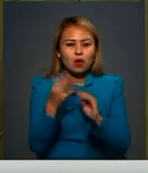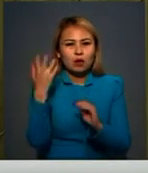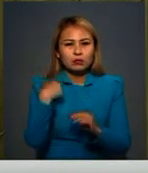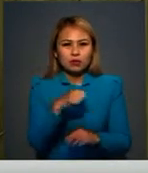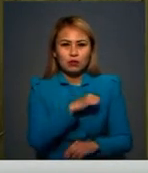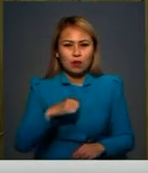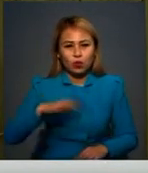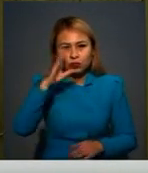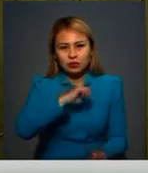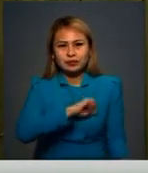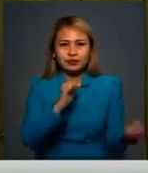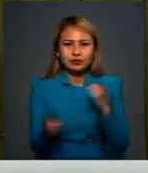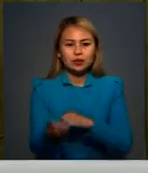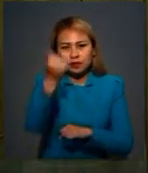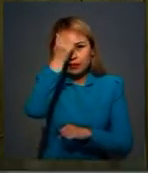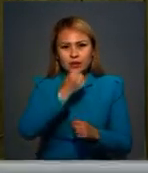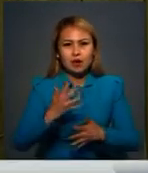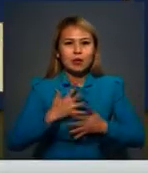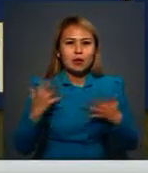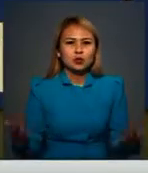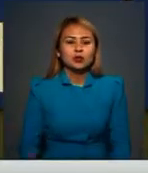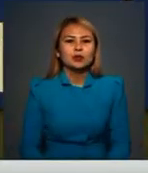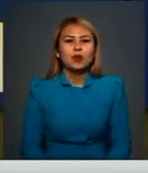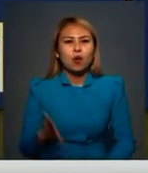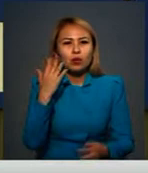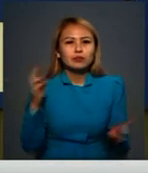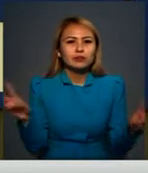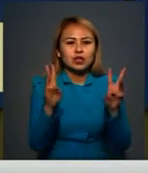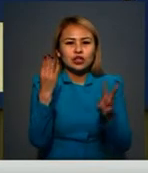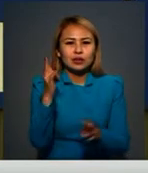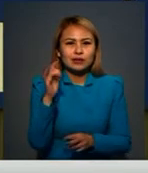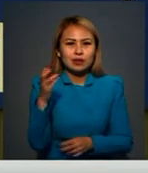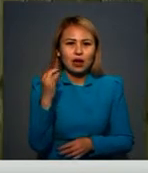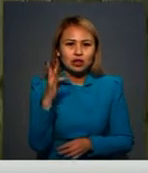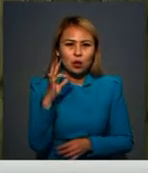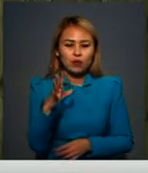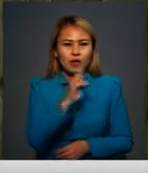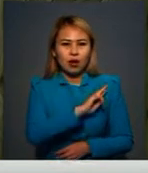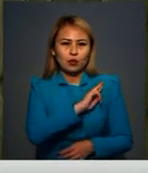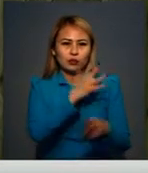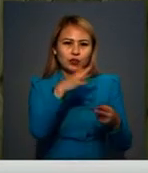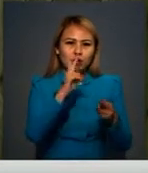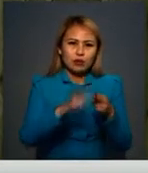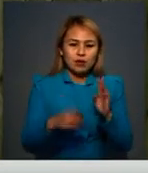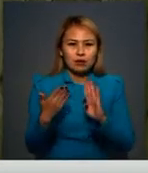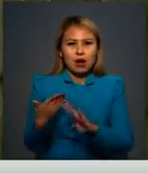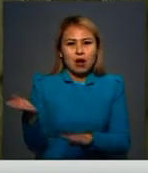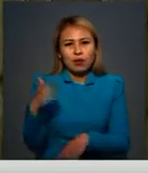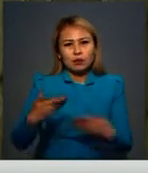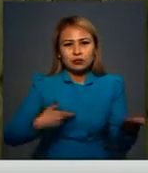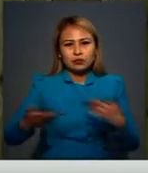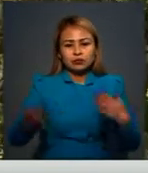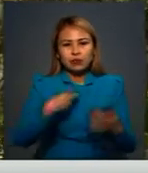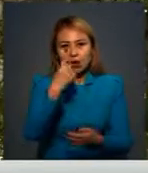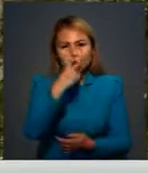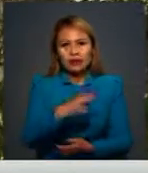өзіміз сөндіріп үлгердік. Шыңғысқа алғысымды білдіргім келеді. Өрт болған күні Шыңғыс Қалижанов қызметінен үйіне қайтып келе жатқан, жол жөнекей өтіп